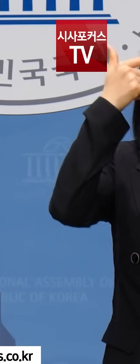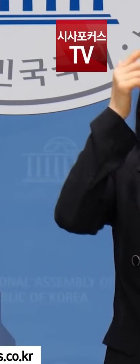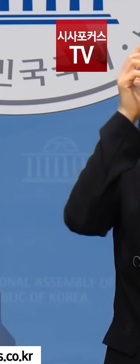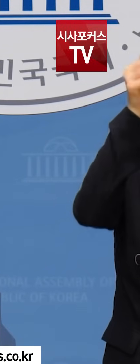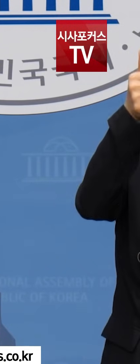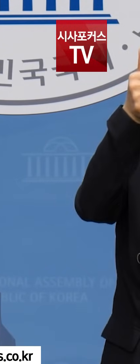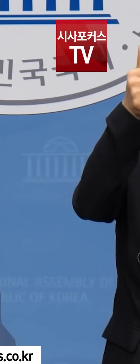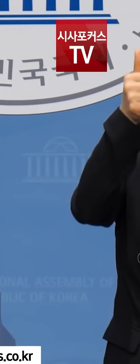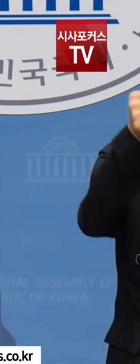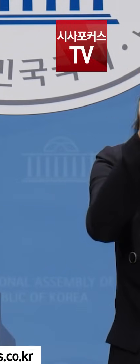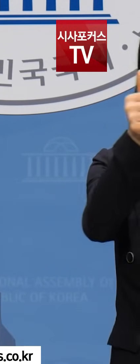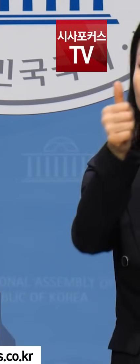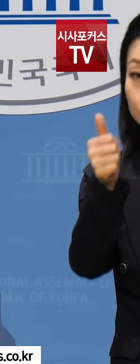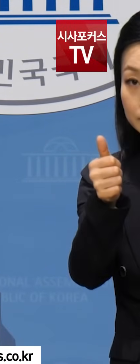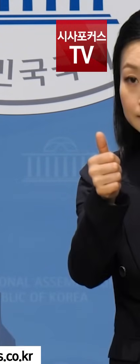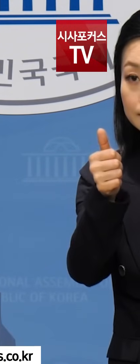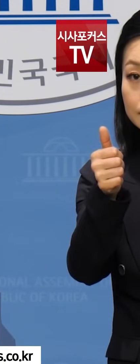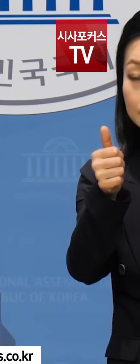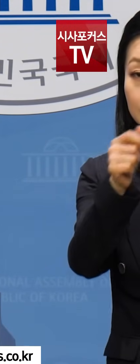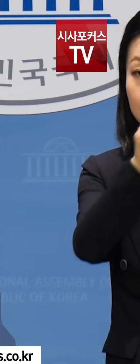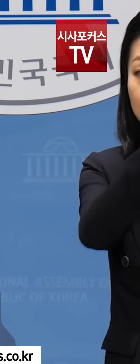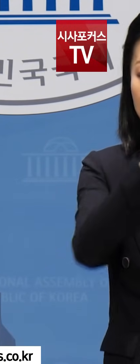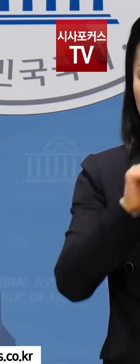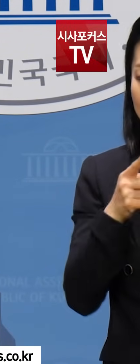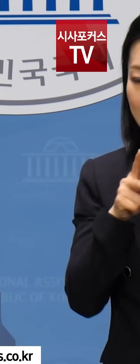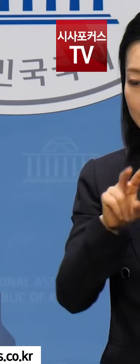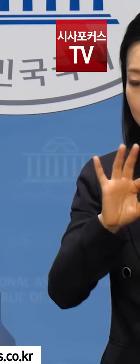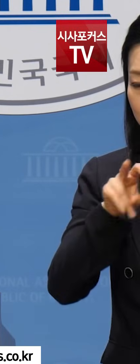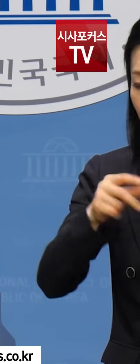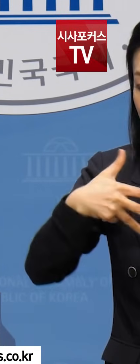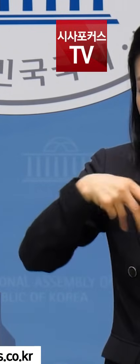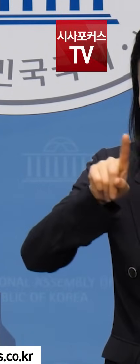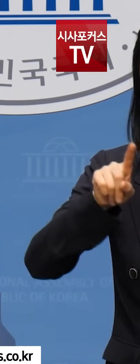대통령과 권영숙 여사는 박연차 씨로부터